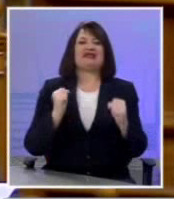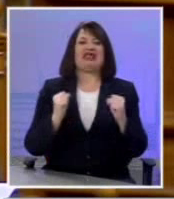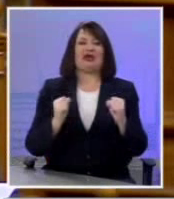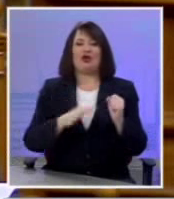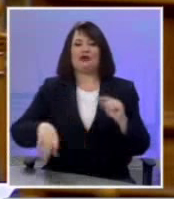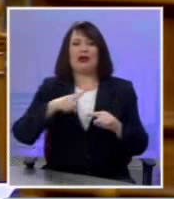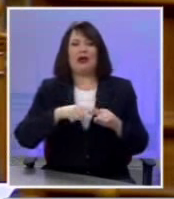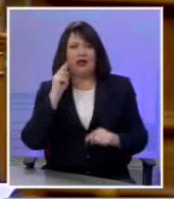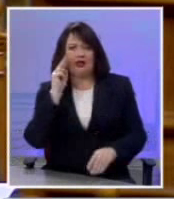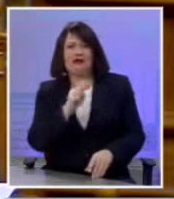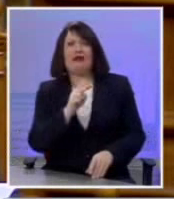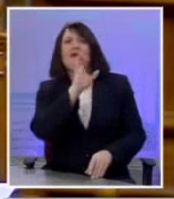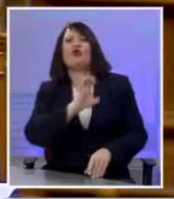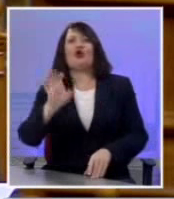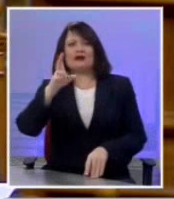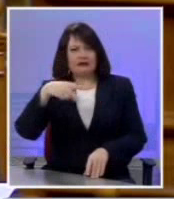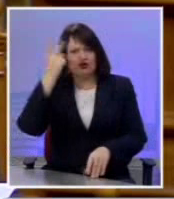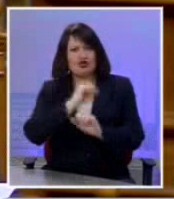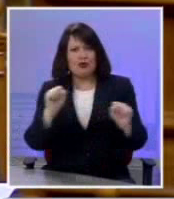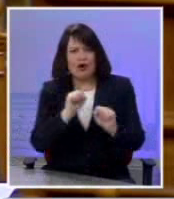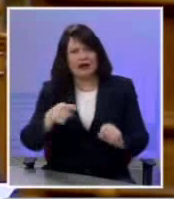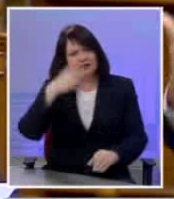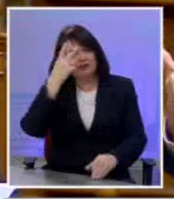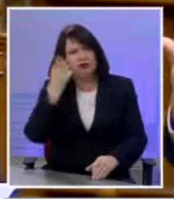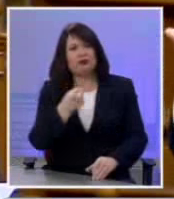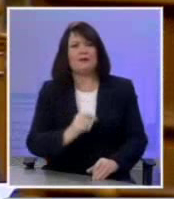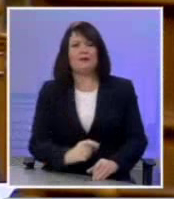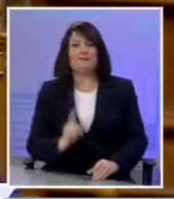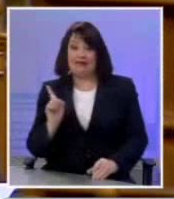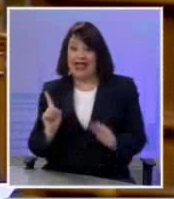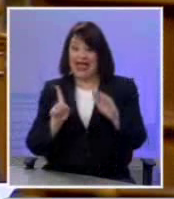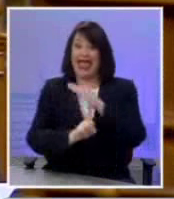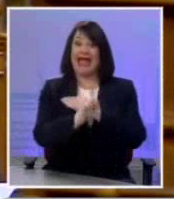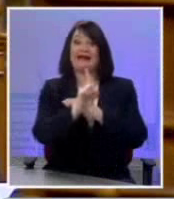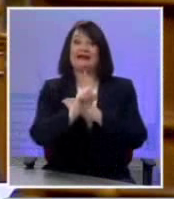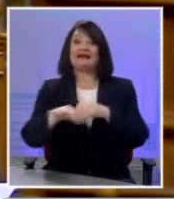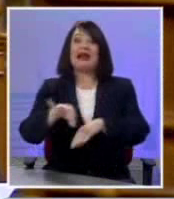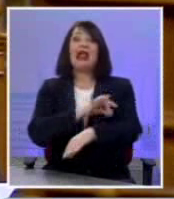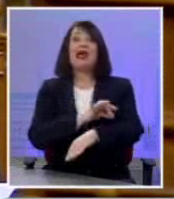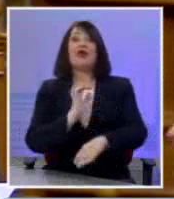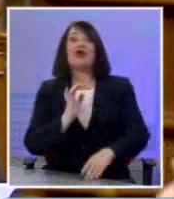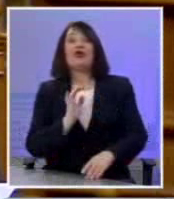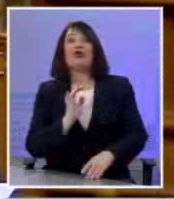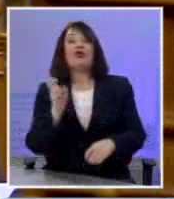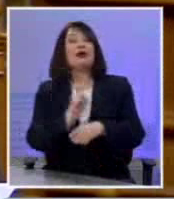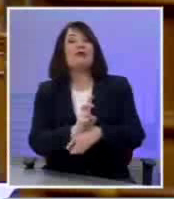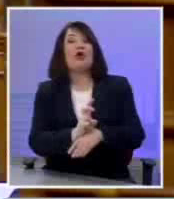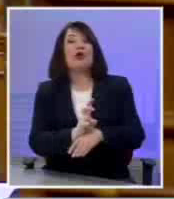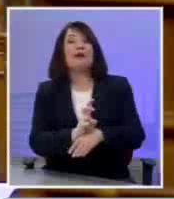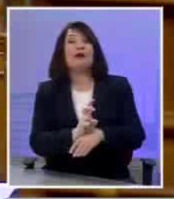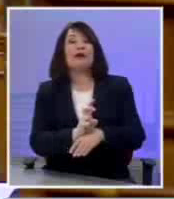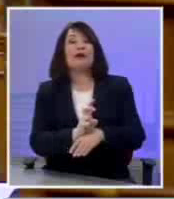δεν βλέπουν ότι είδαν τον έναν που πέρασε από τη Λέρο και δεν είδαν το γεγονός ότι όλοι οι υπόλοιποι ήταν γέννημα